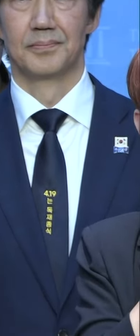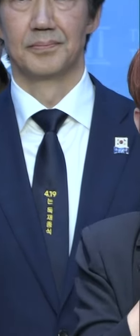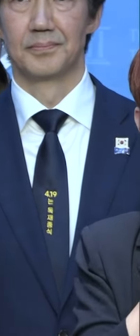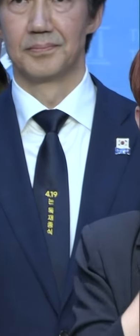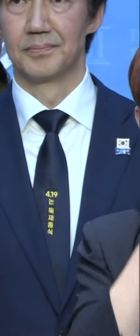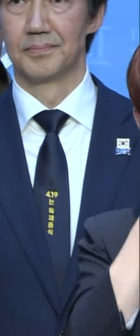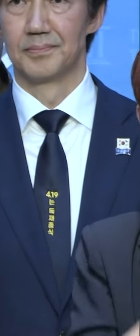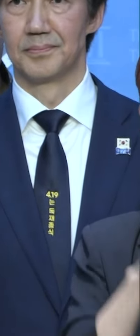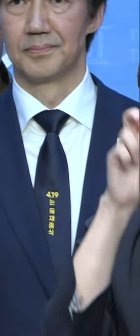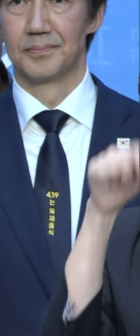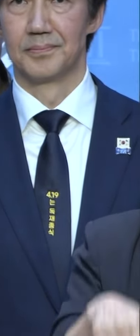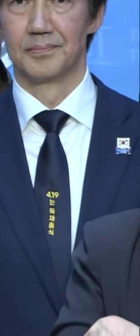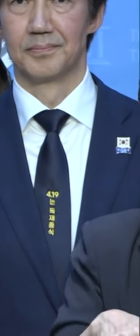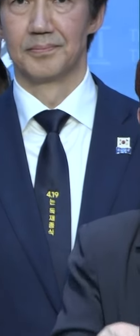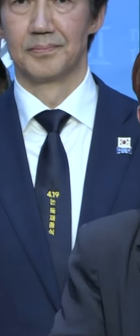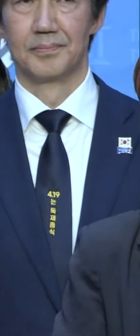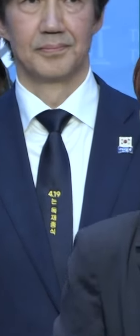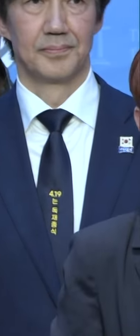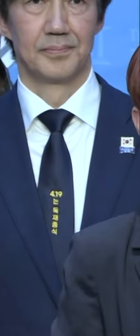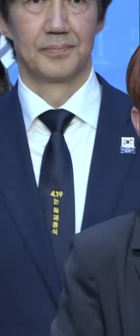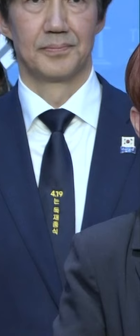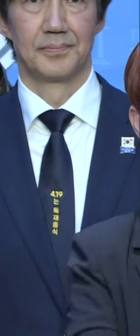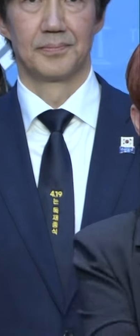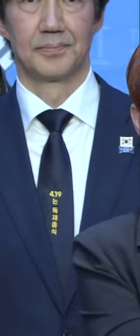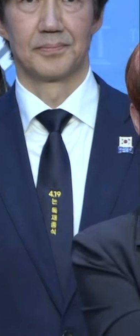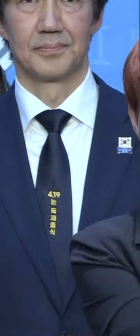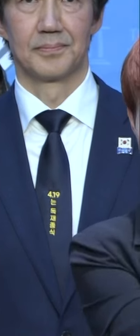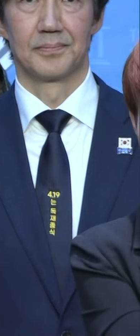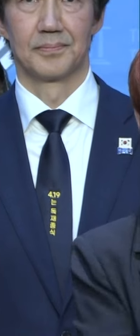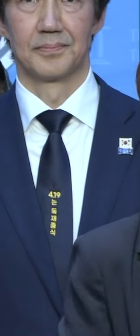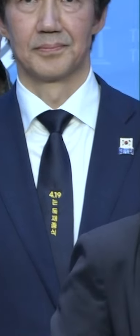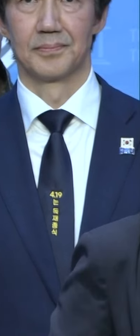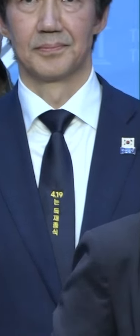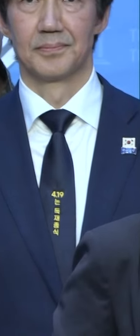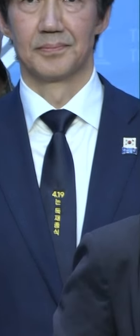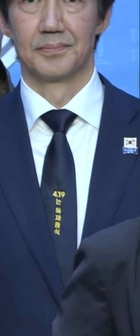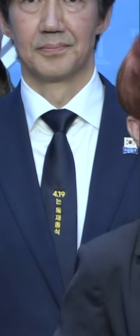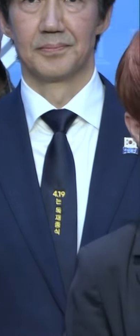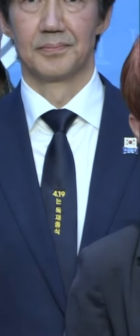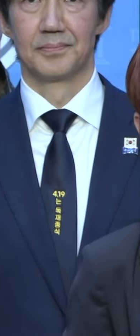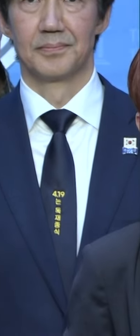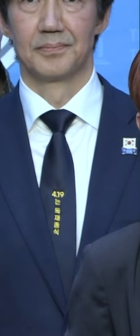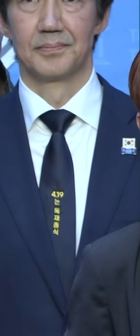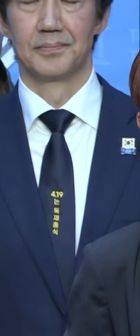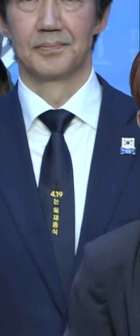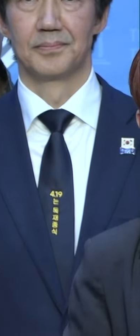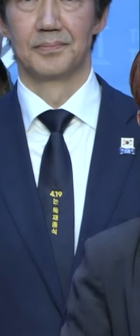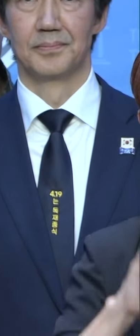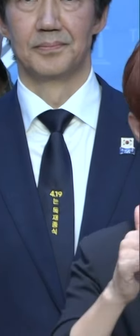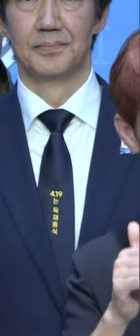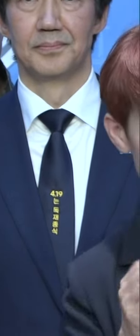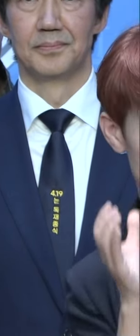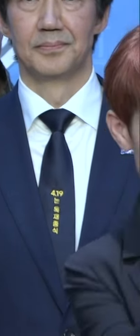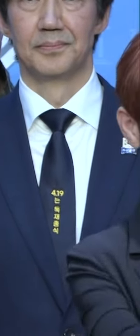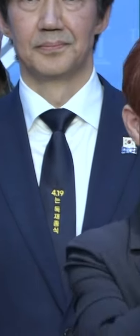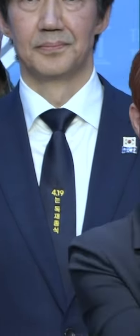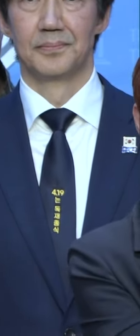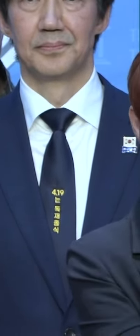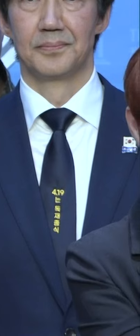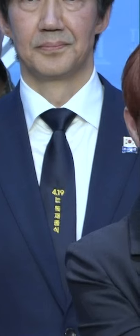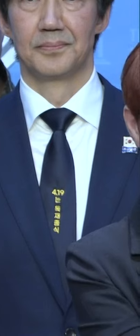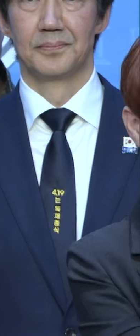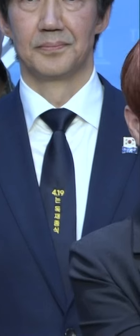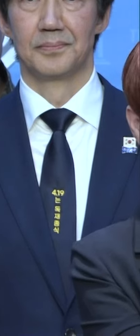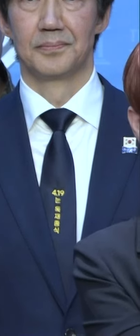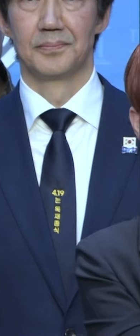나온다면 대통의 권력은 어 정 망가지게 될 겁니다 대통령에게 우리 국민들이 위임한 권력